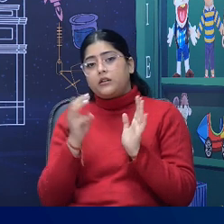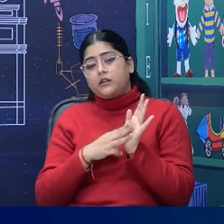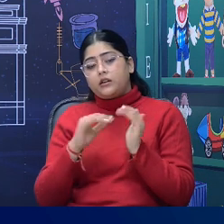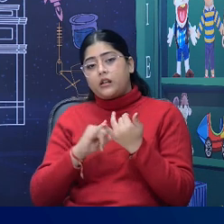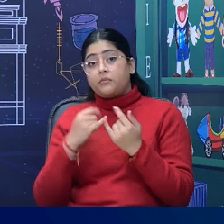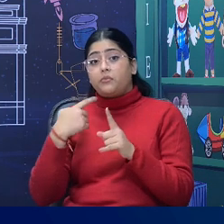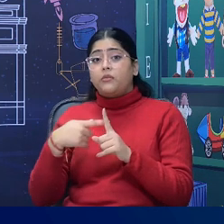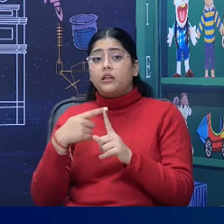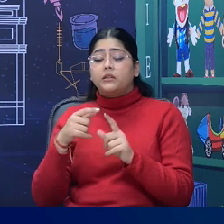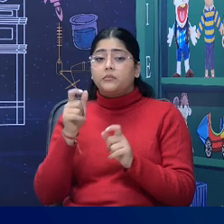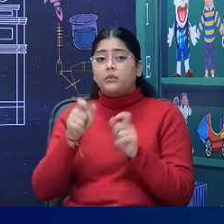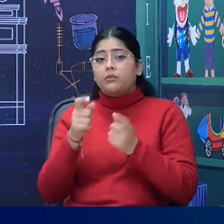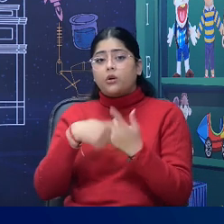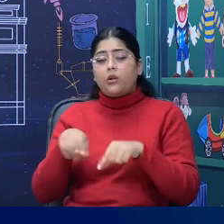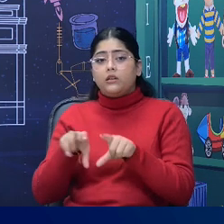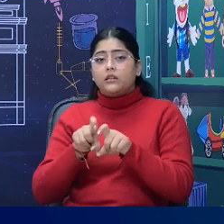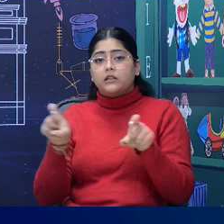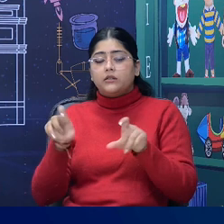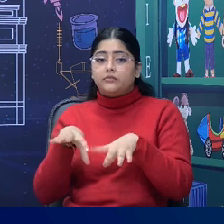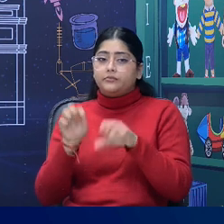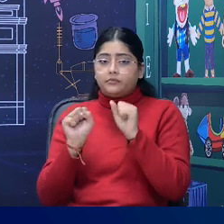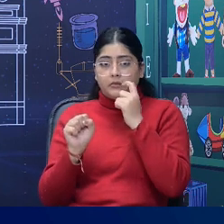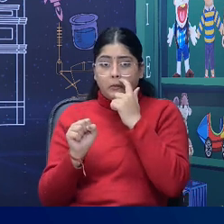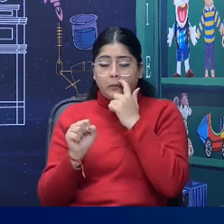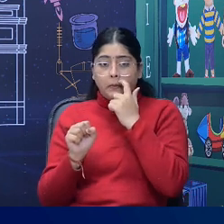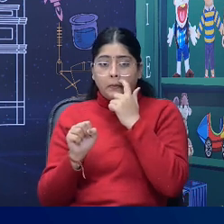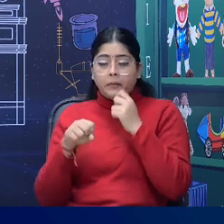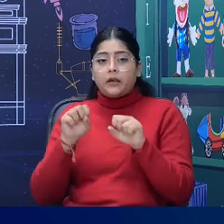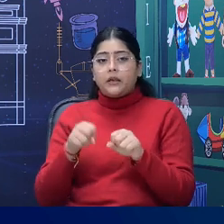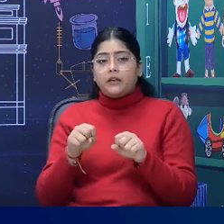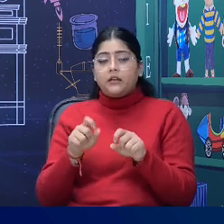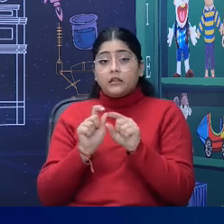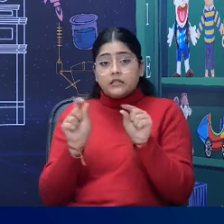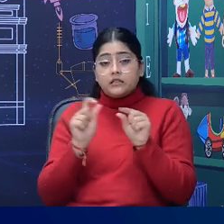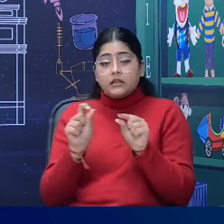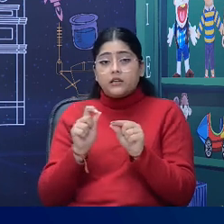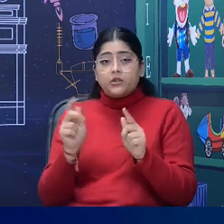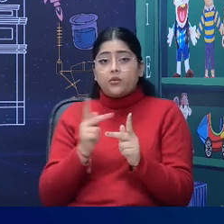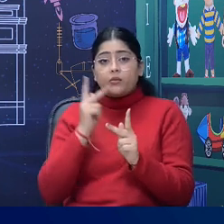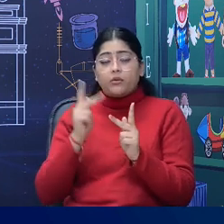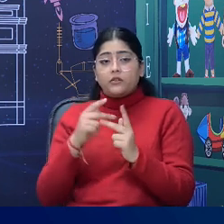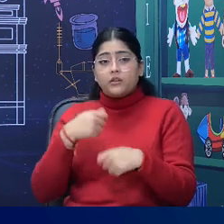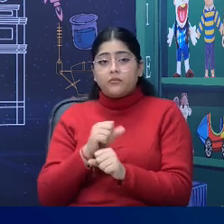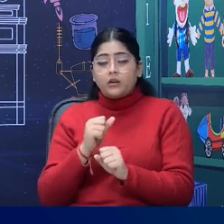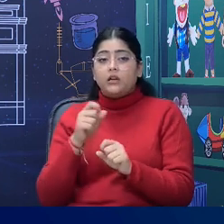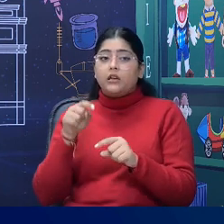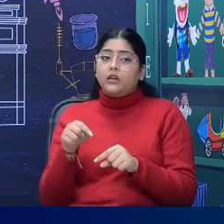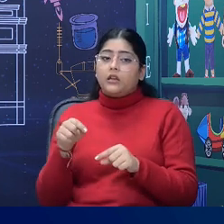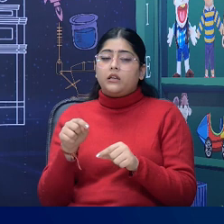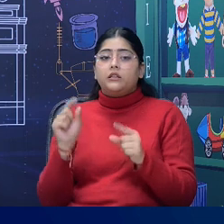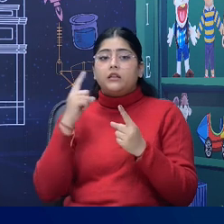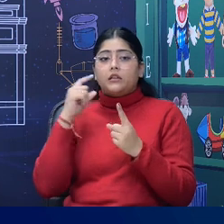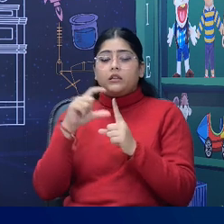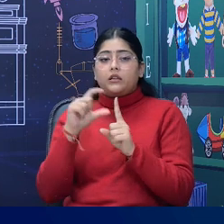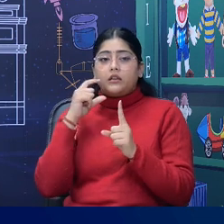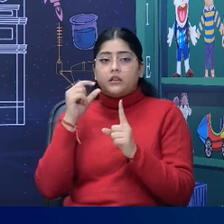से बात भी समझ आ जाती थी है ना तो यह आपने बिल्कुल ठीक कहा कि व्यंग को और धारदार बनाने के लिए लोकोक्तियां और मुहावरों का इस्तेमाल भी करते थे जी